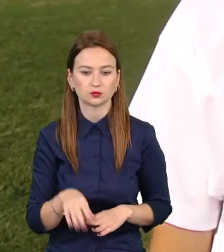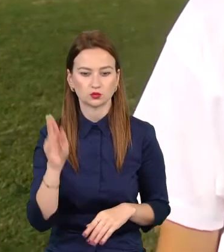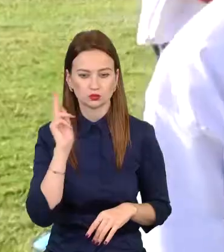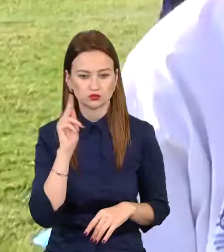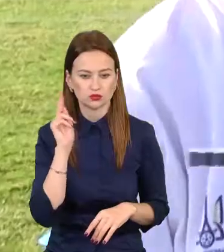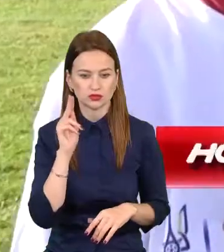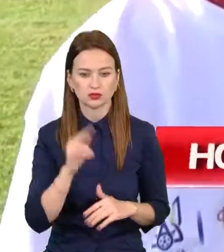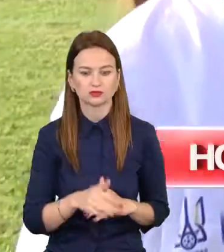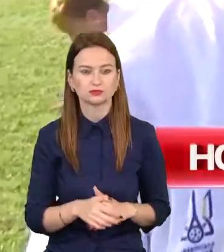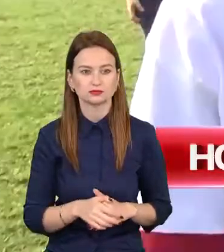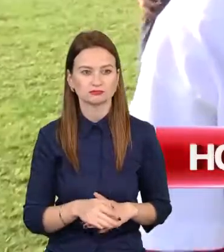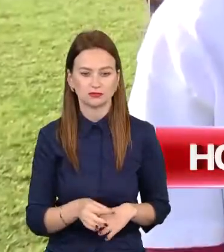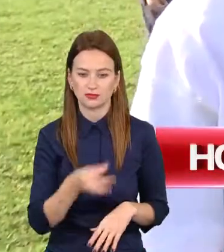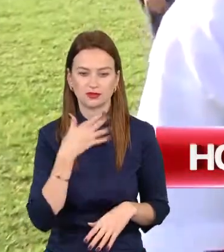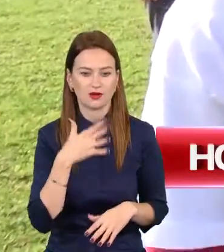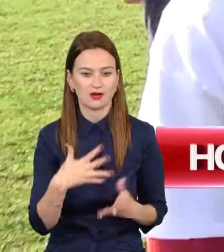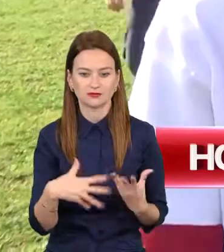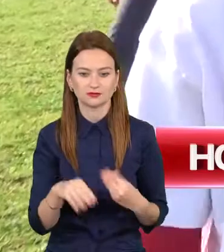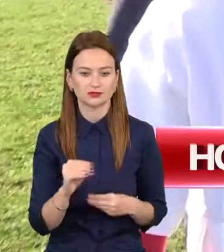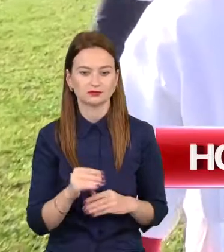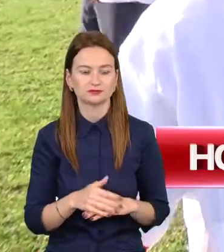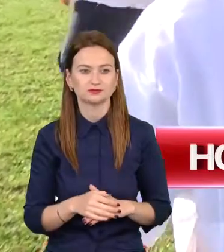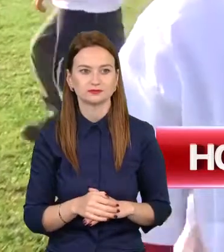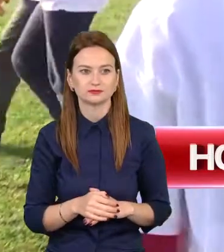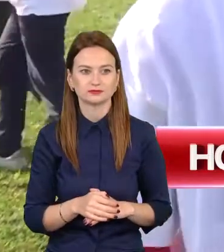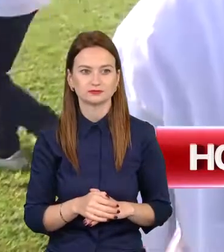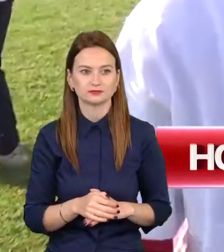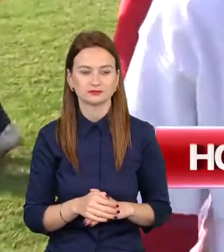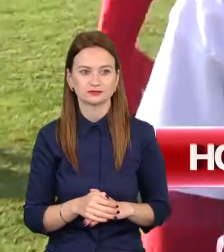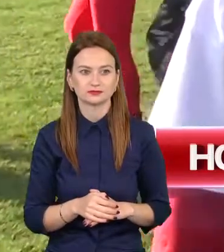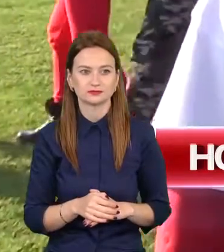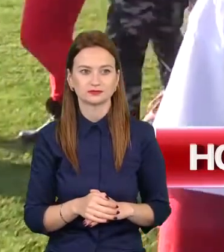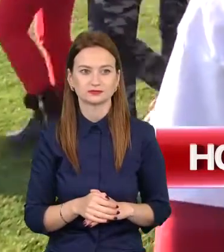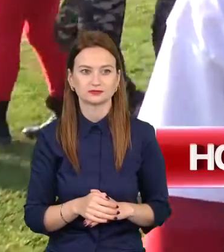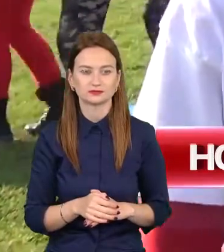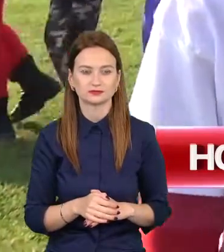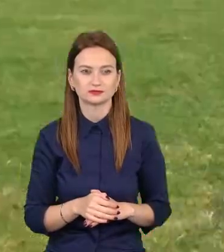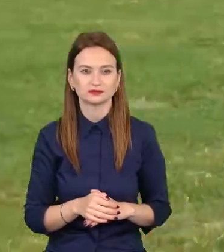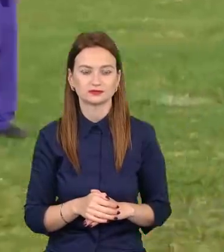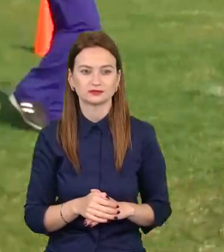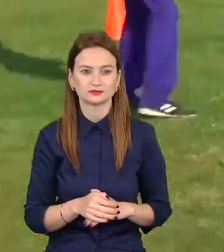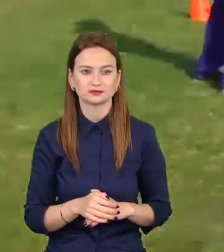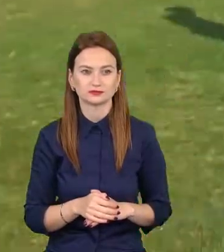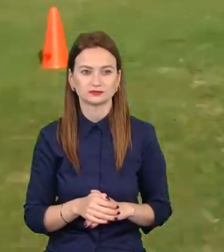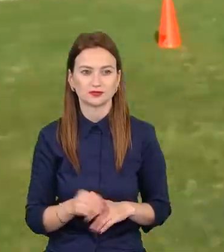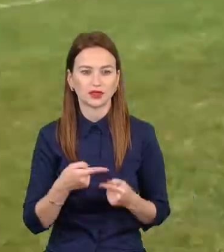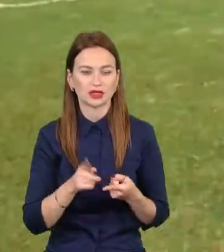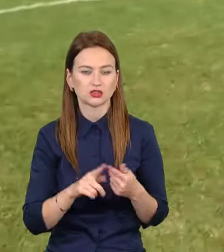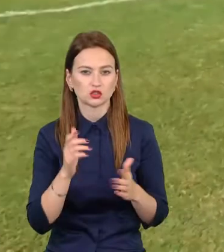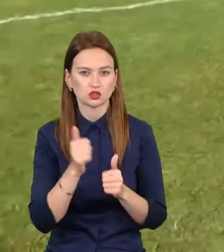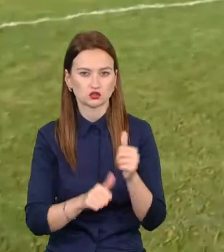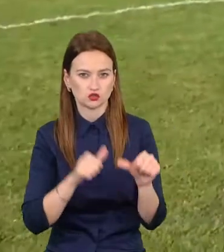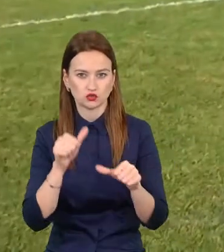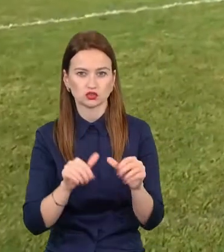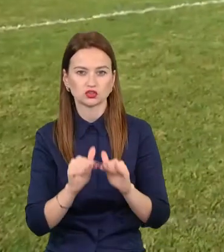Учиться. Понравилось. Все. На чем я проходила, все мне понравилось. Цей щорічний